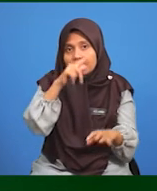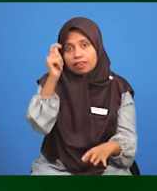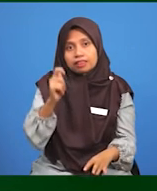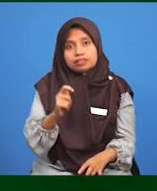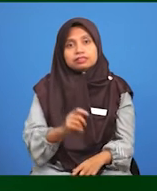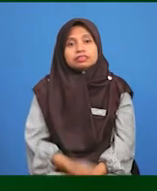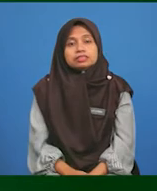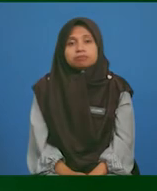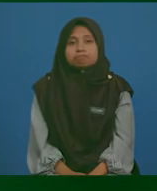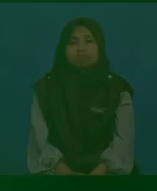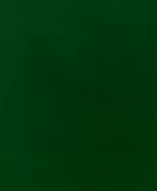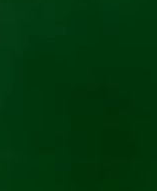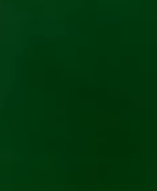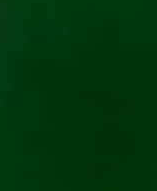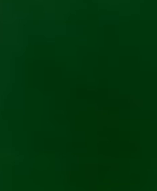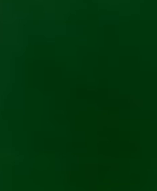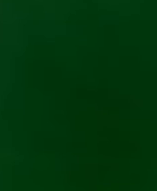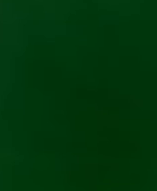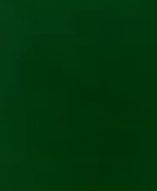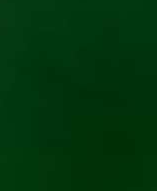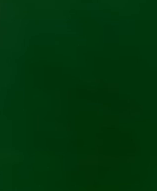tanya Hai senyum